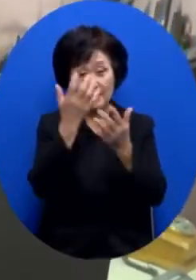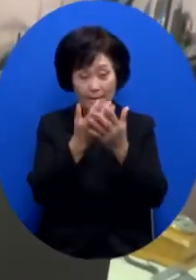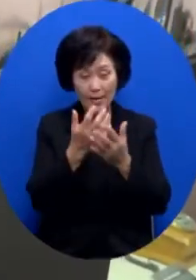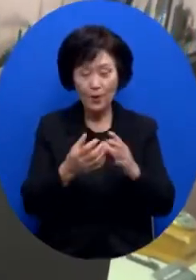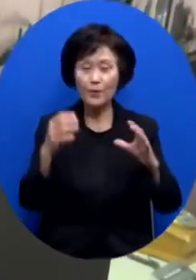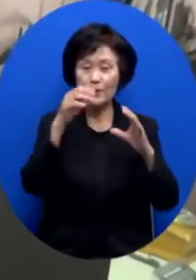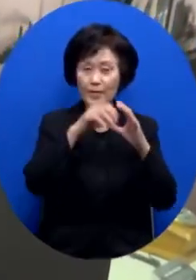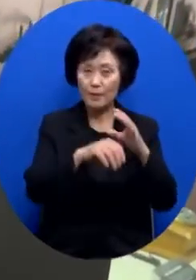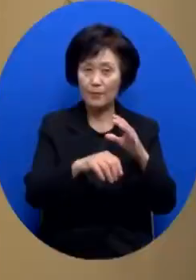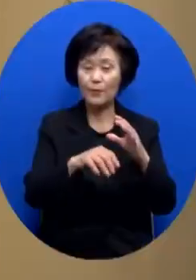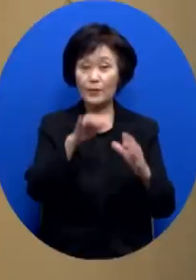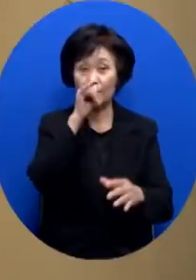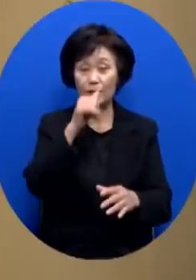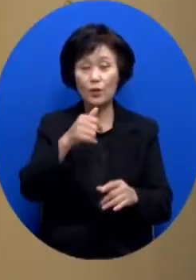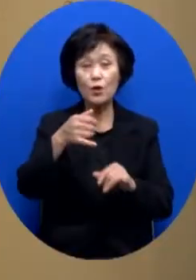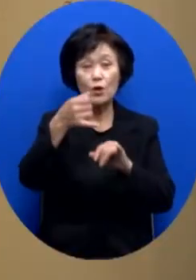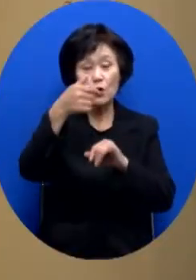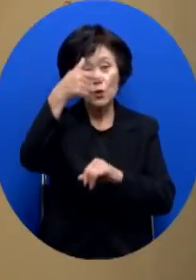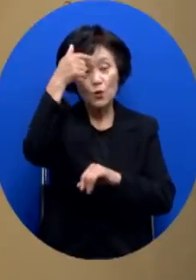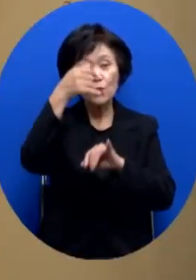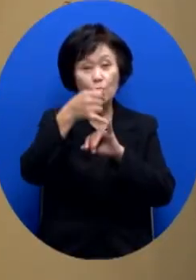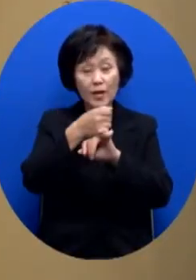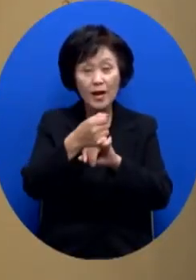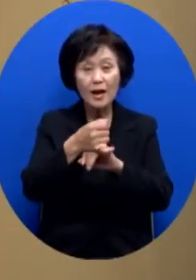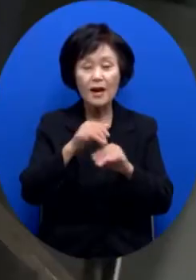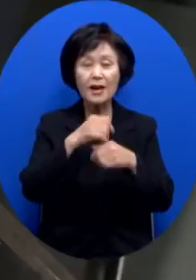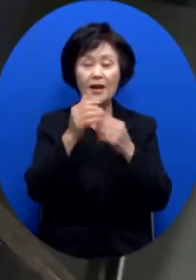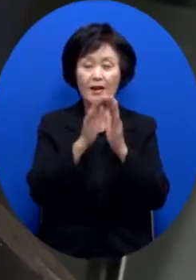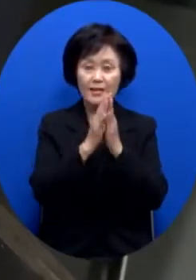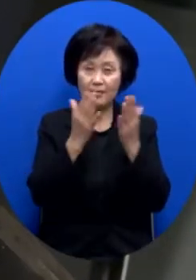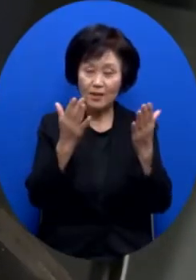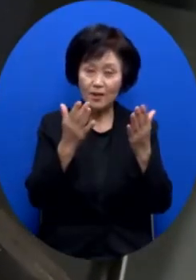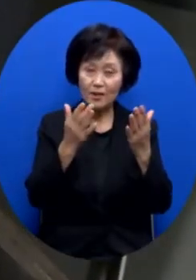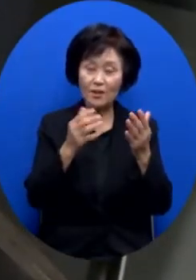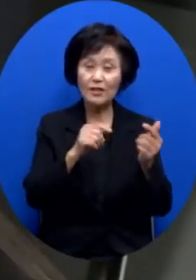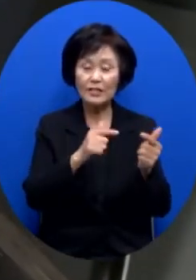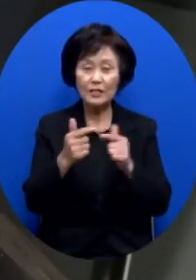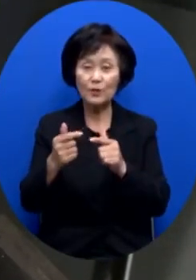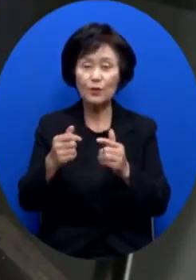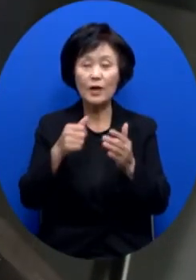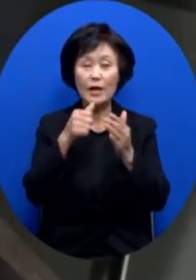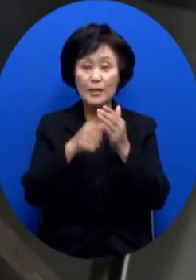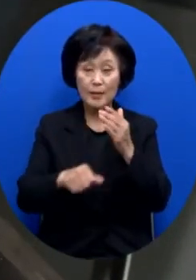있습니다. 또 구약전서 초판본 등 근대 기독교 유물을 선보이고 있습니다.